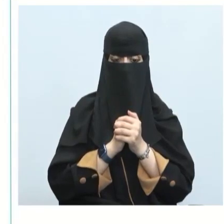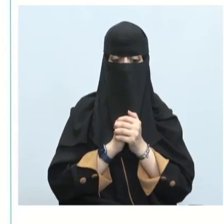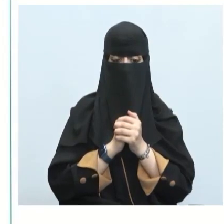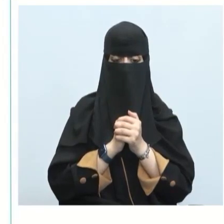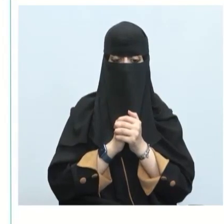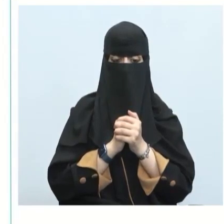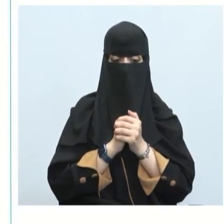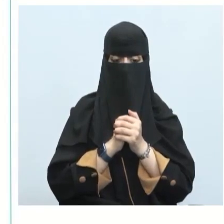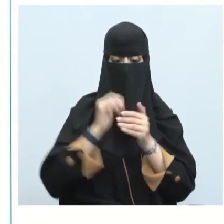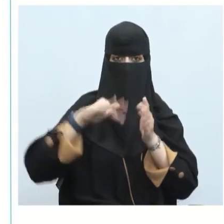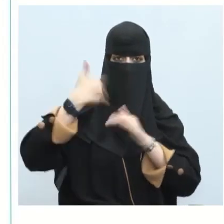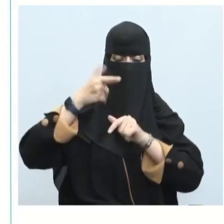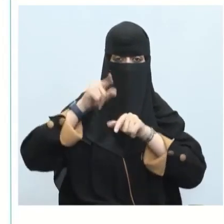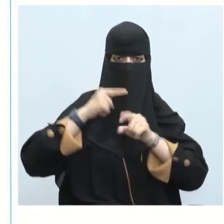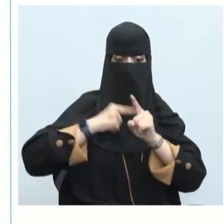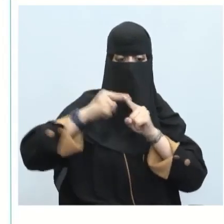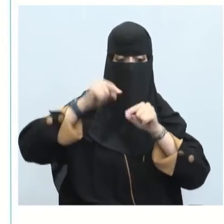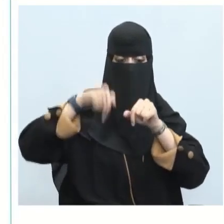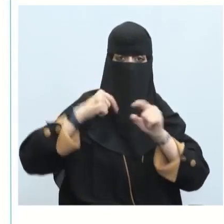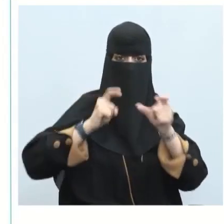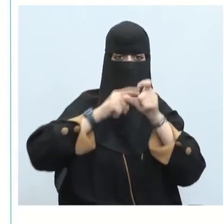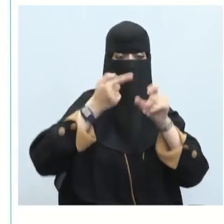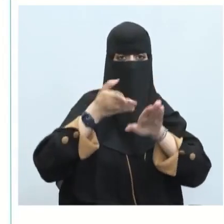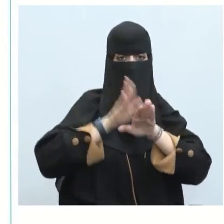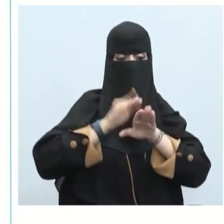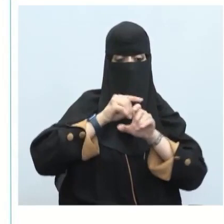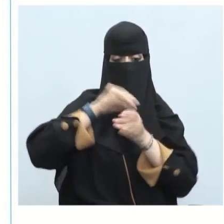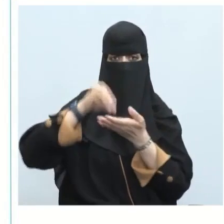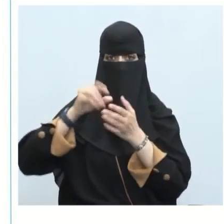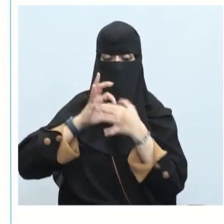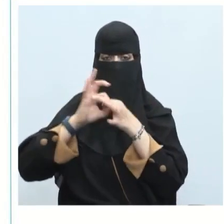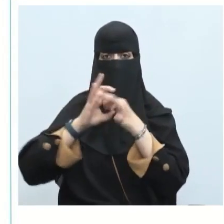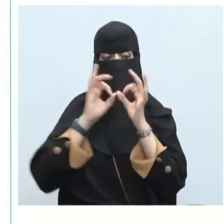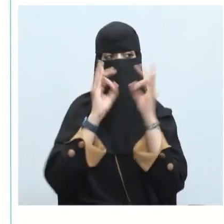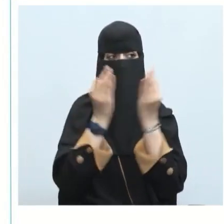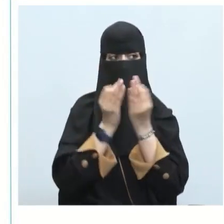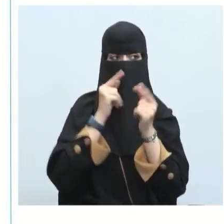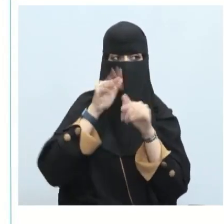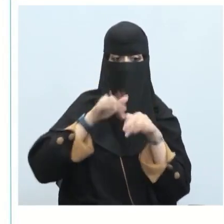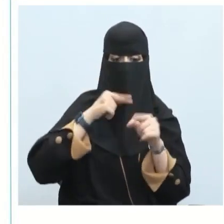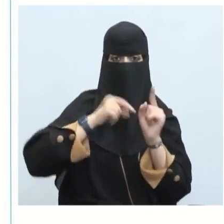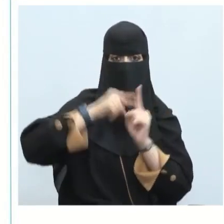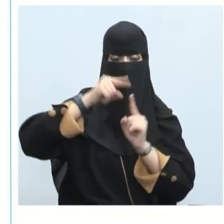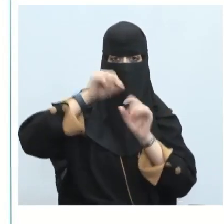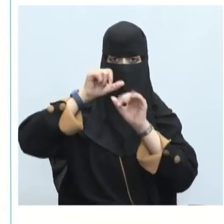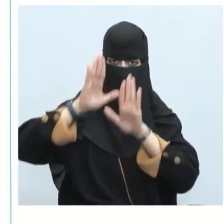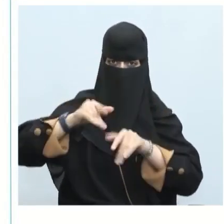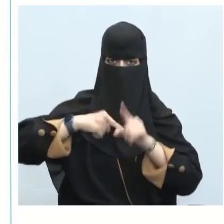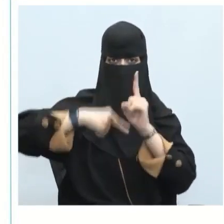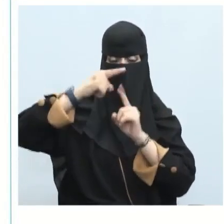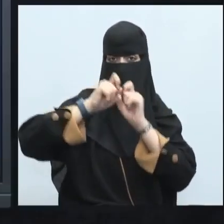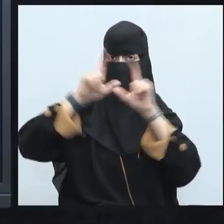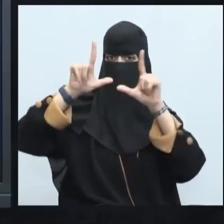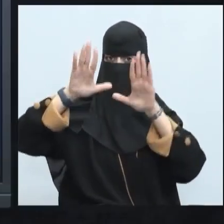البحث ايضا مدى الوصول على وسائل التواصل الاجتماعي اذا يقاس التواجد بدرجه